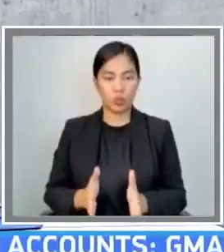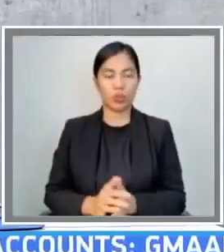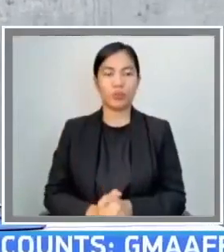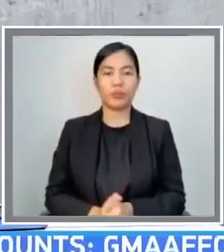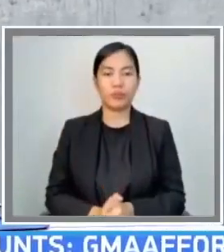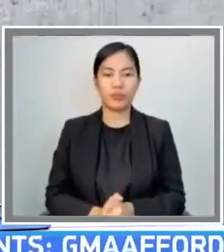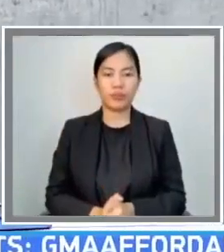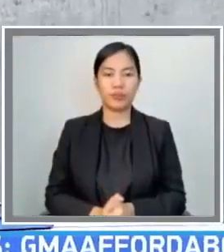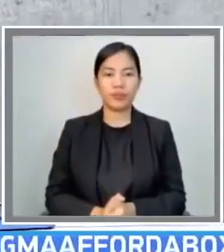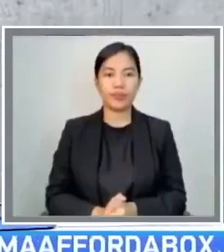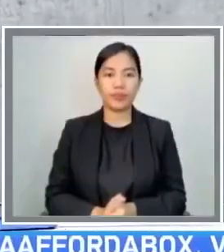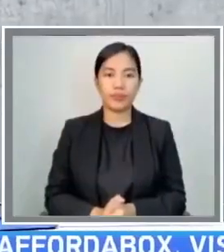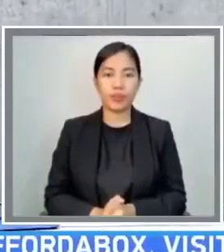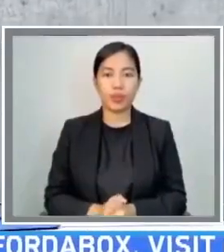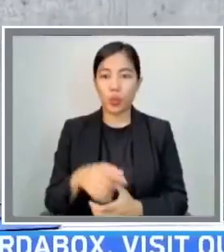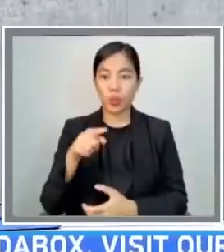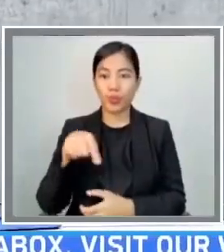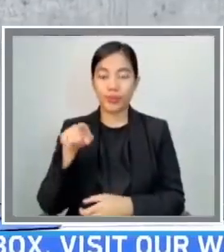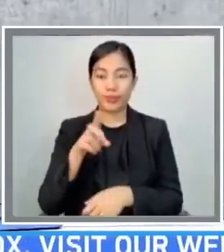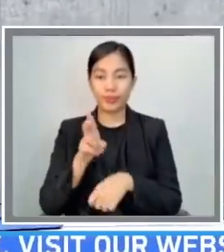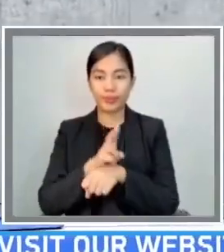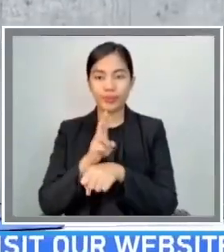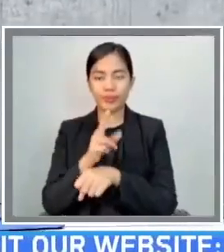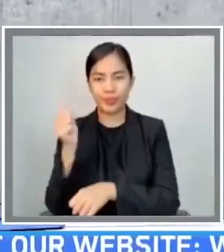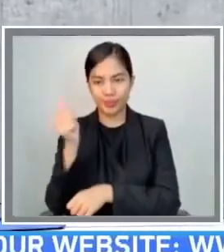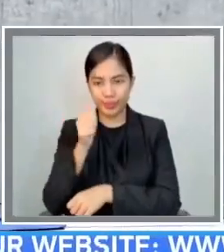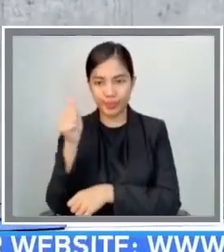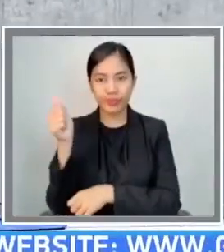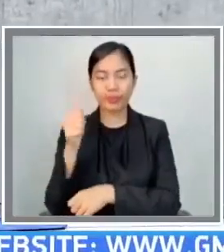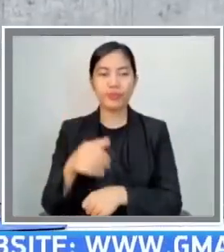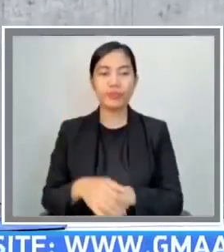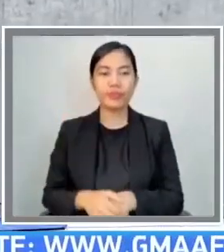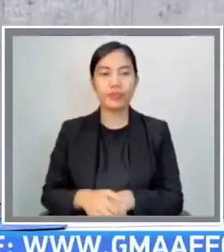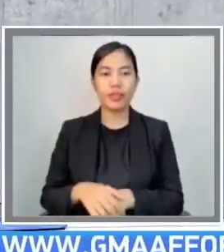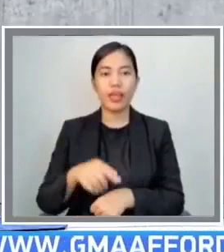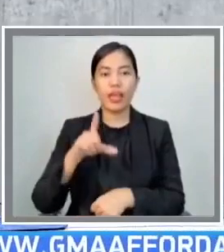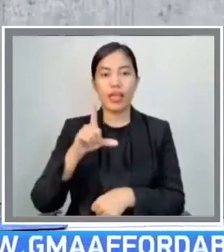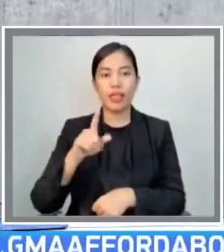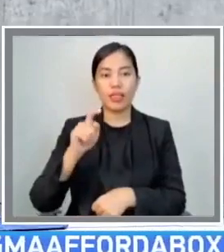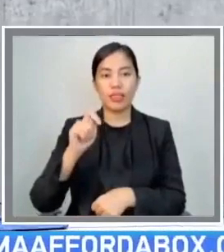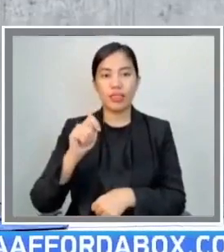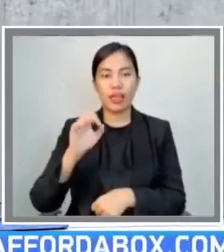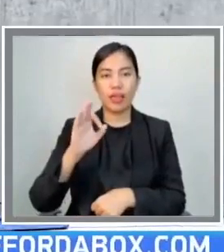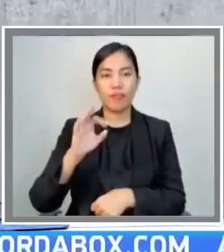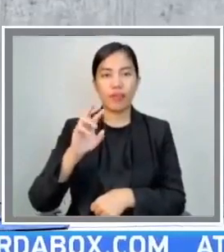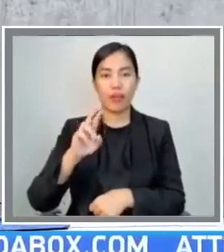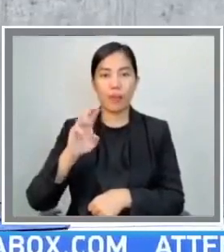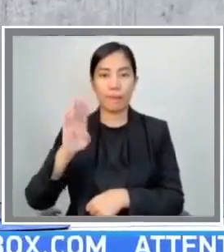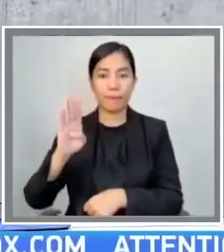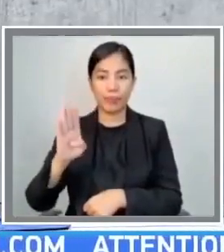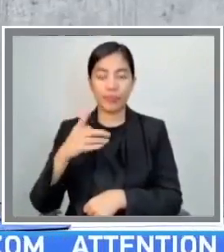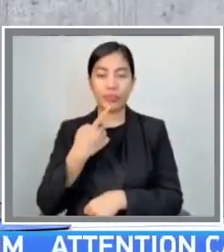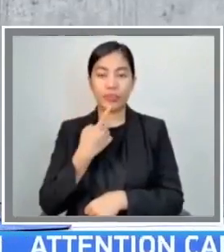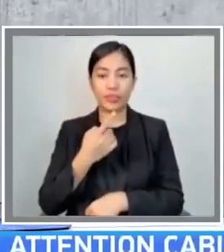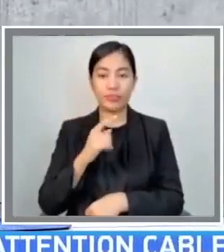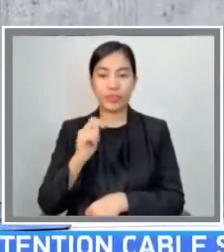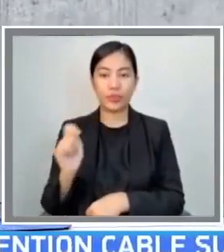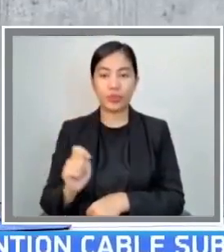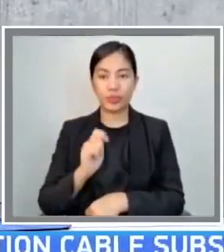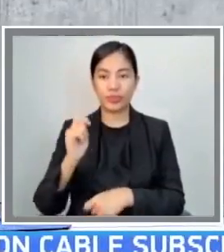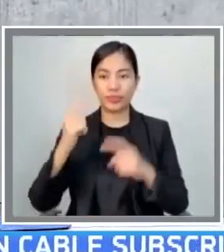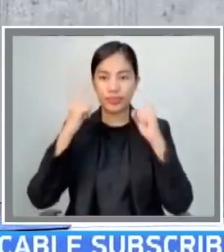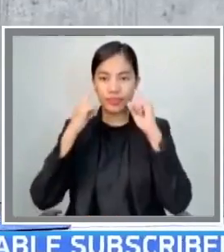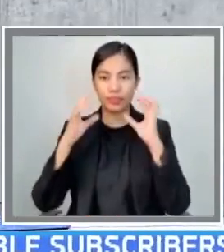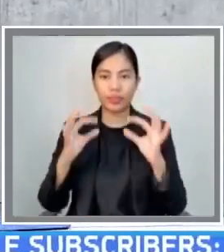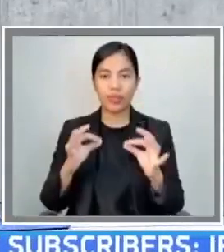Sa mga commuter dyan, sinabi po ng Land Transportation Franchising and Regulatory Board na sa Martes sila magdedesisyon tungkol po yan sa hirit na taas